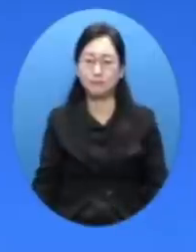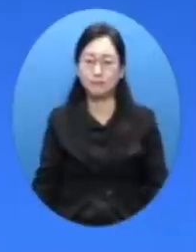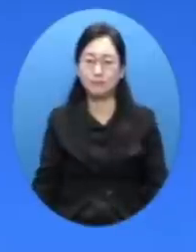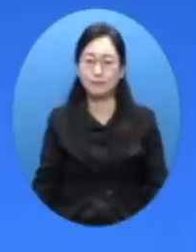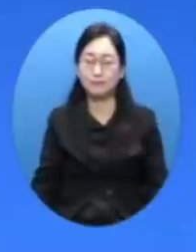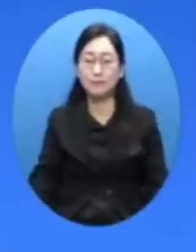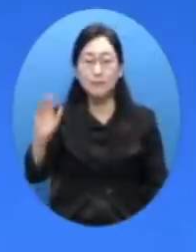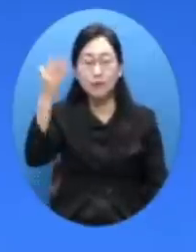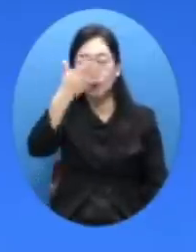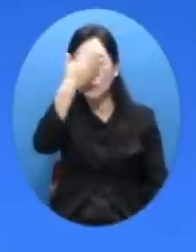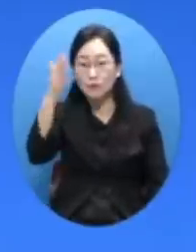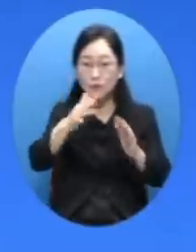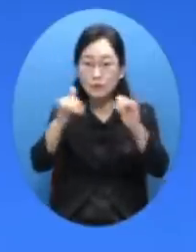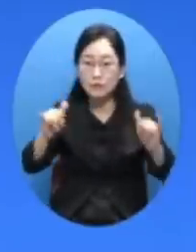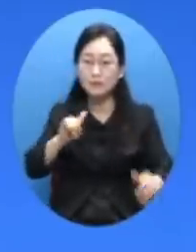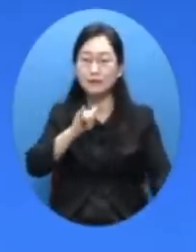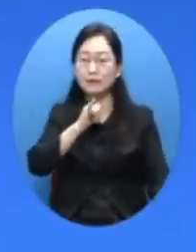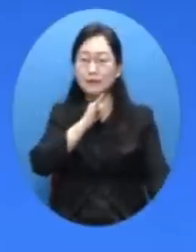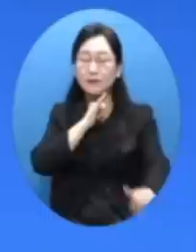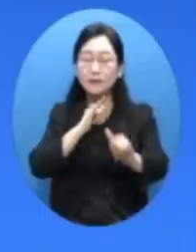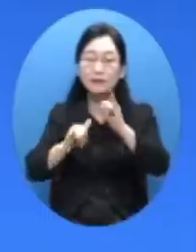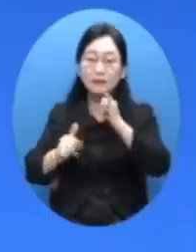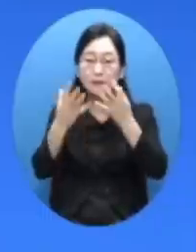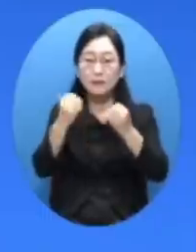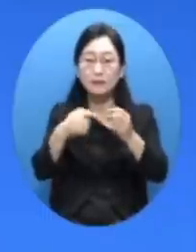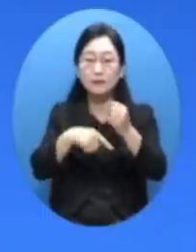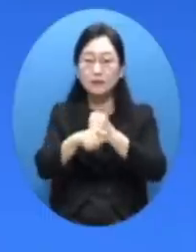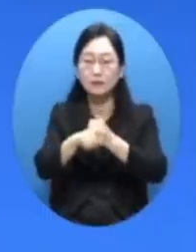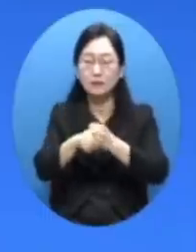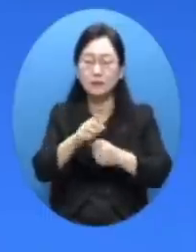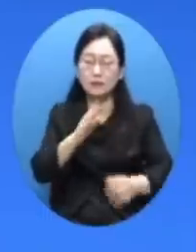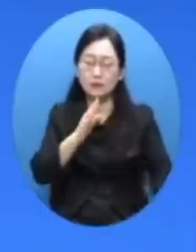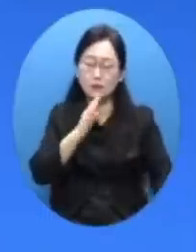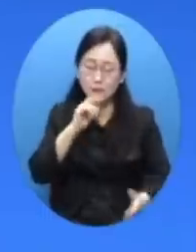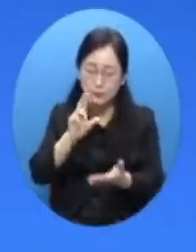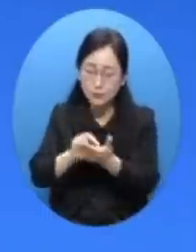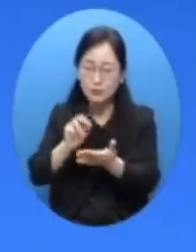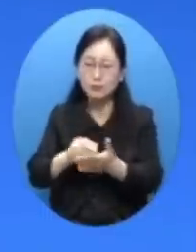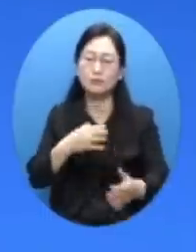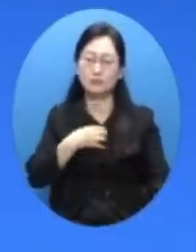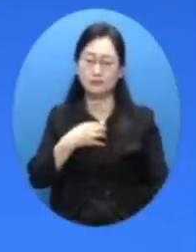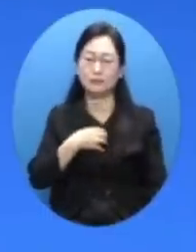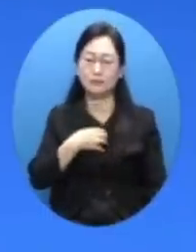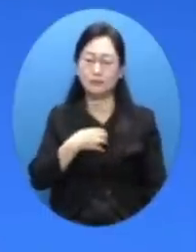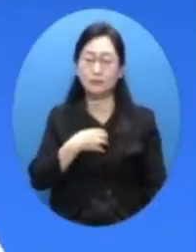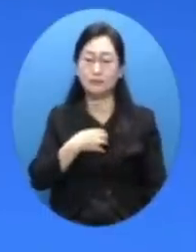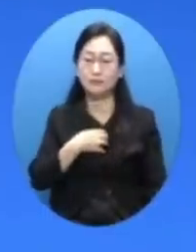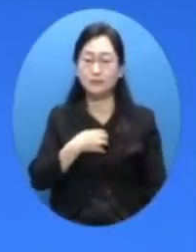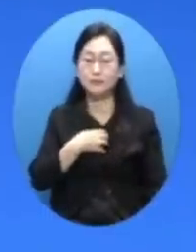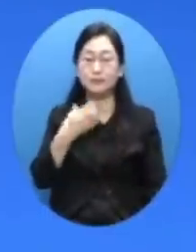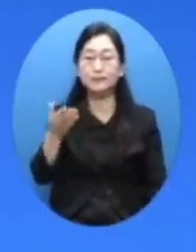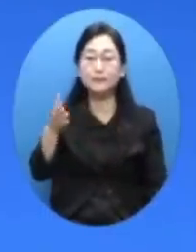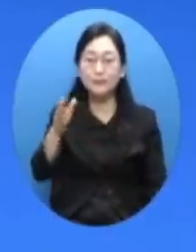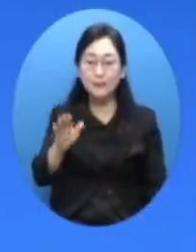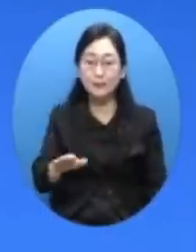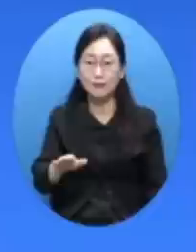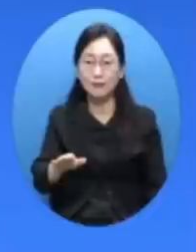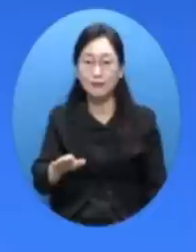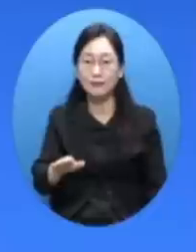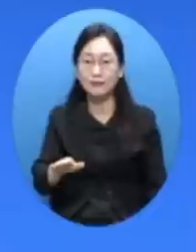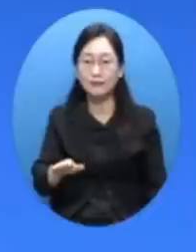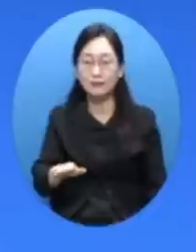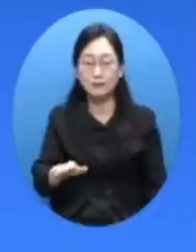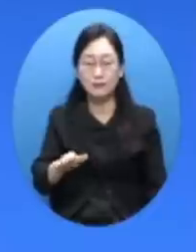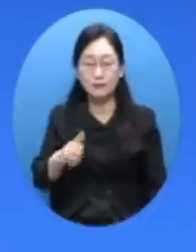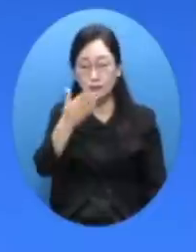요즘 젊은이들의 자살이 많은 것은 참으로 큰 우리 한국의 문제 위기라고 할 수 있습니다. 그런데 그들이